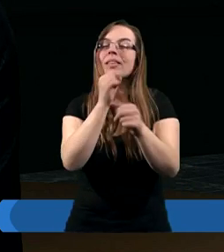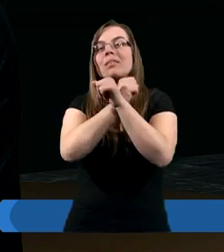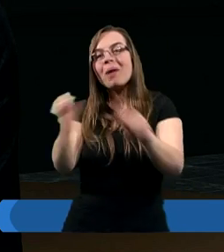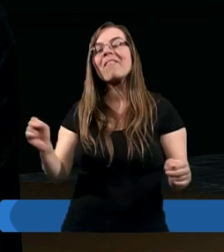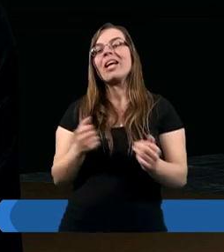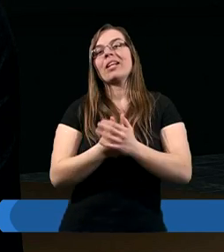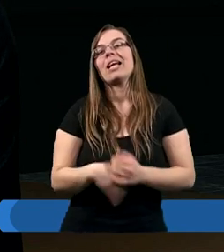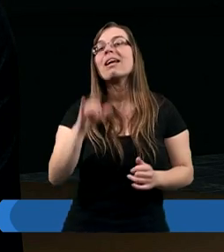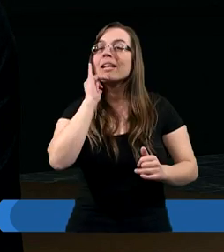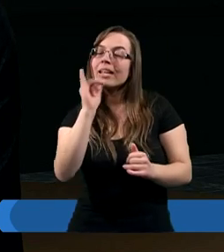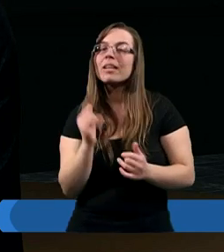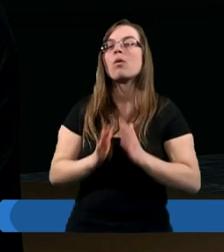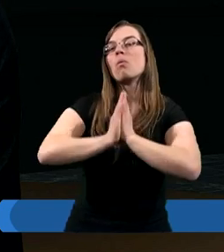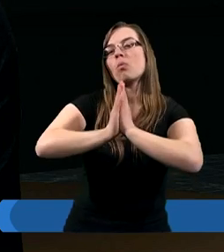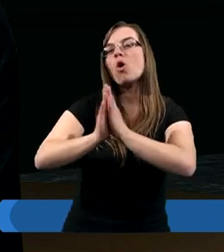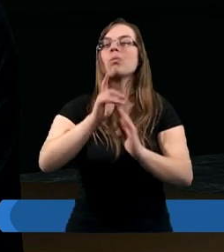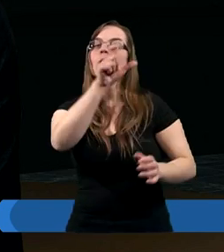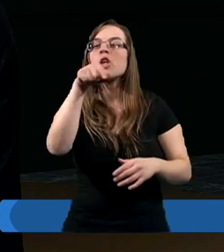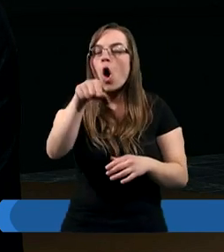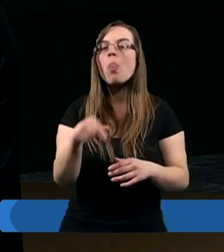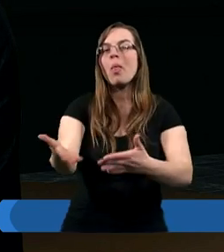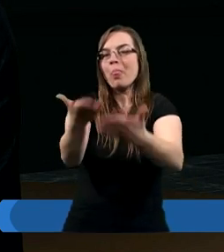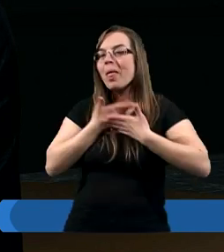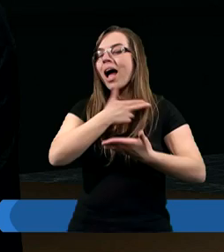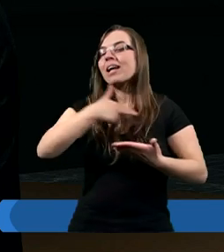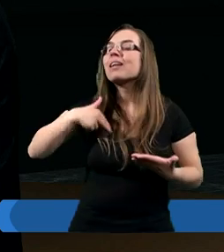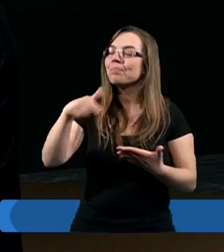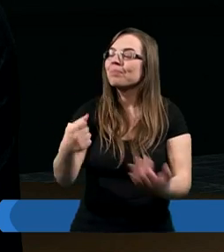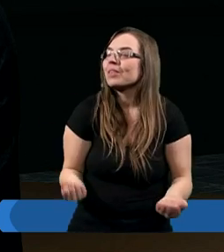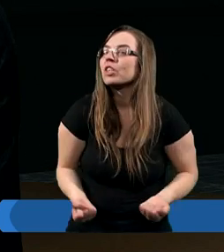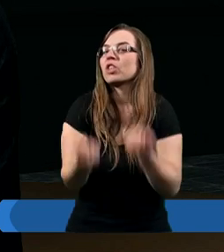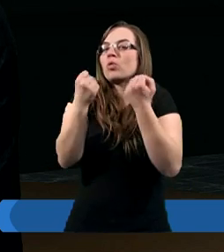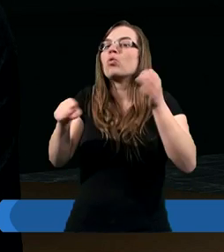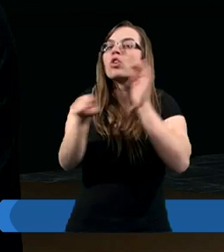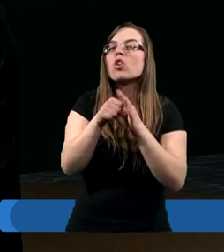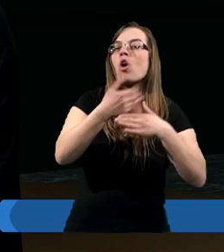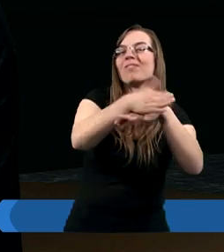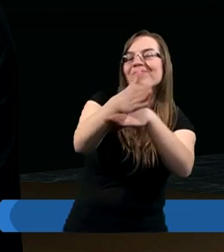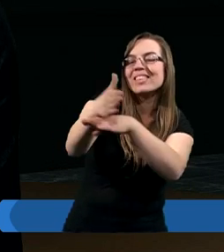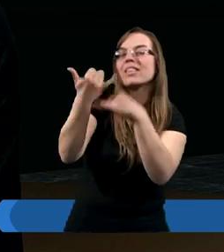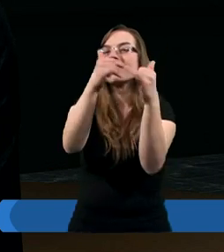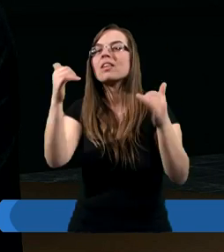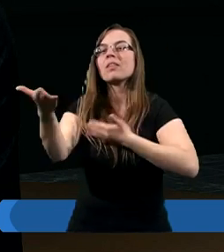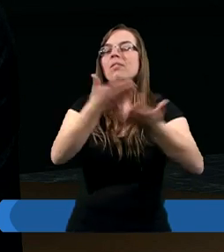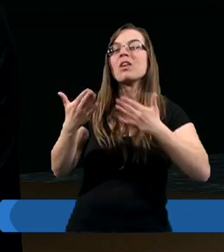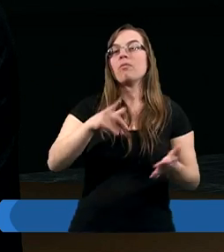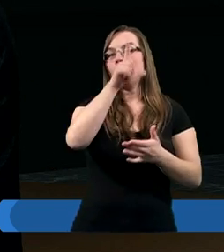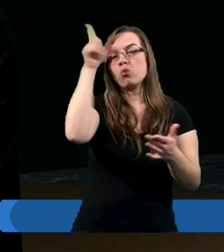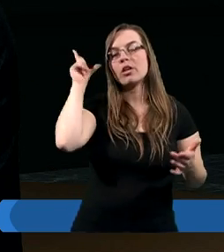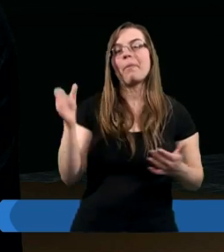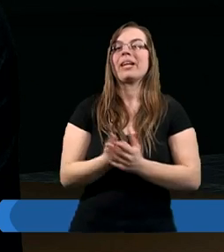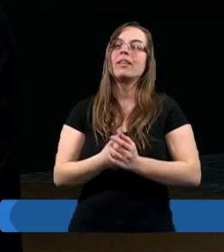zbawienia i prosimy Cię o to, daj nam tej siły do dzielenia się tą łaską, tak jak czytaliśmy z